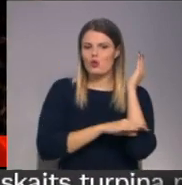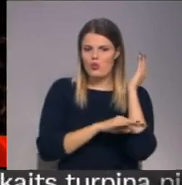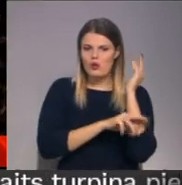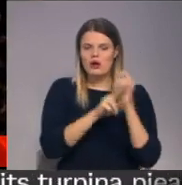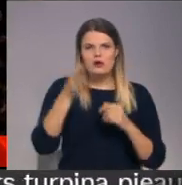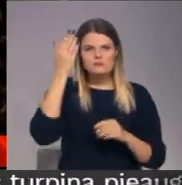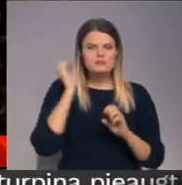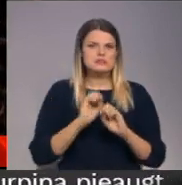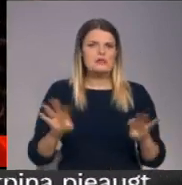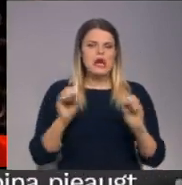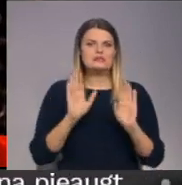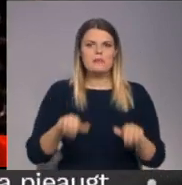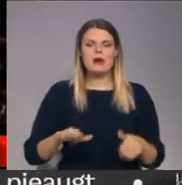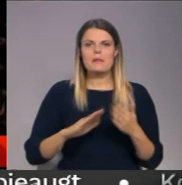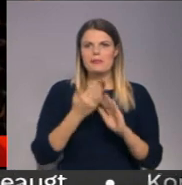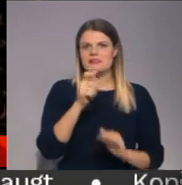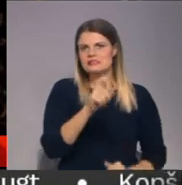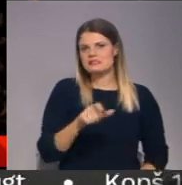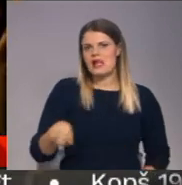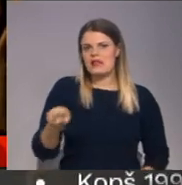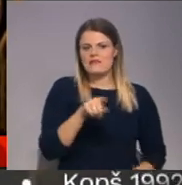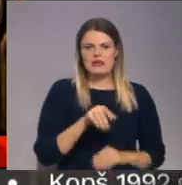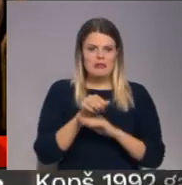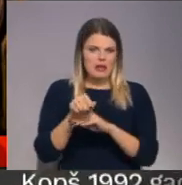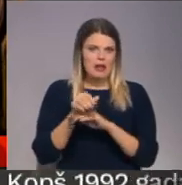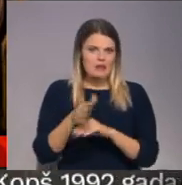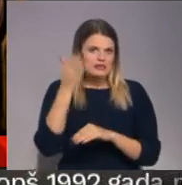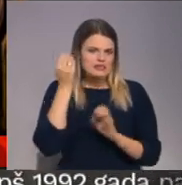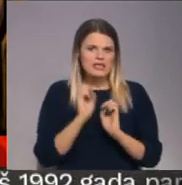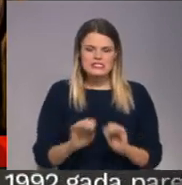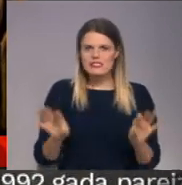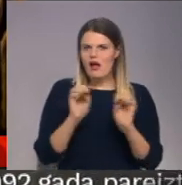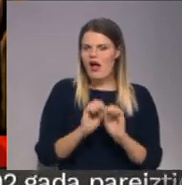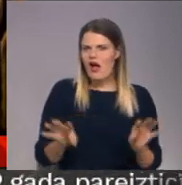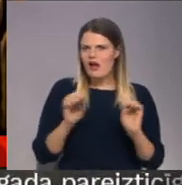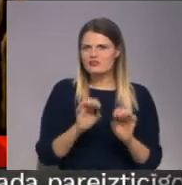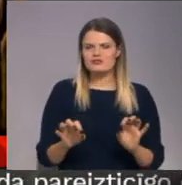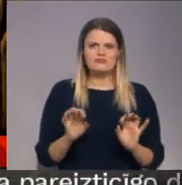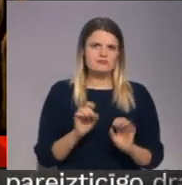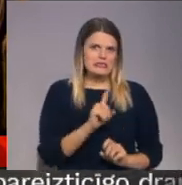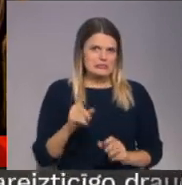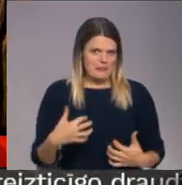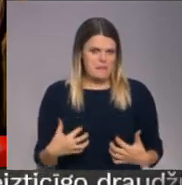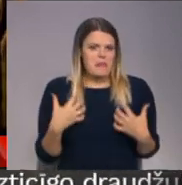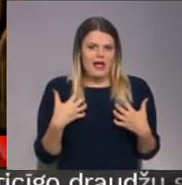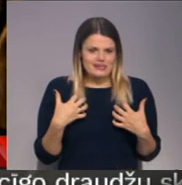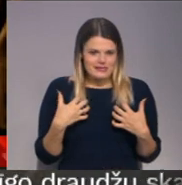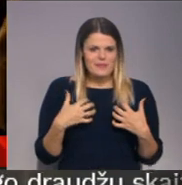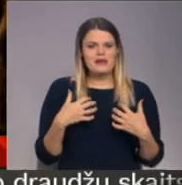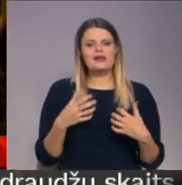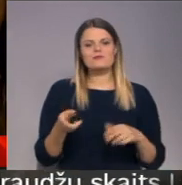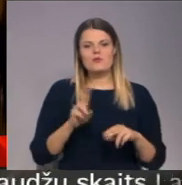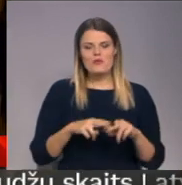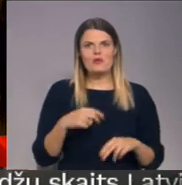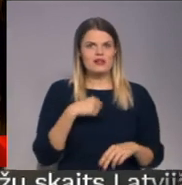ir leģendu par Prēļu pils ļaudīm glabātāji. Leģendas ir diezgan baismīgas, un